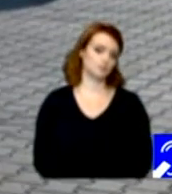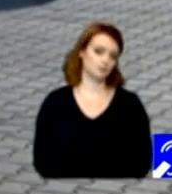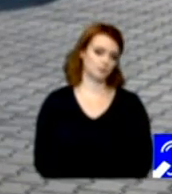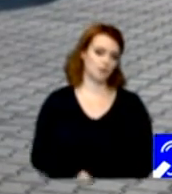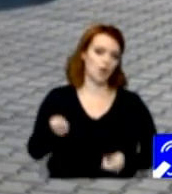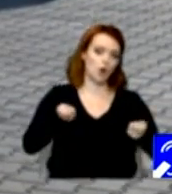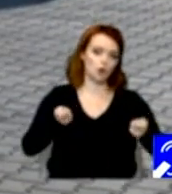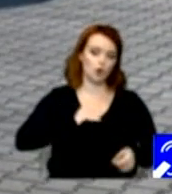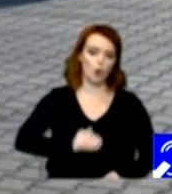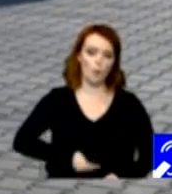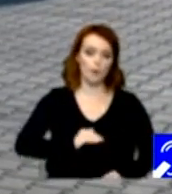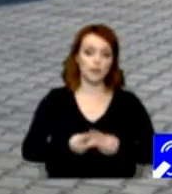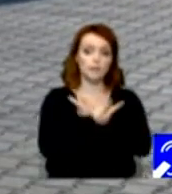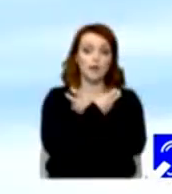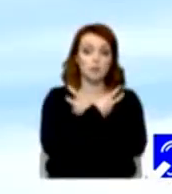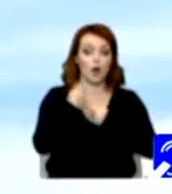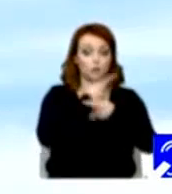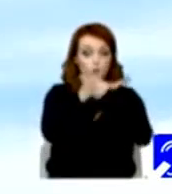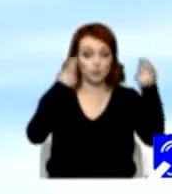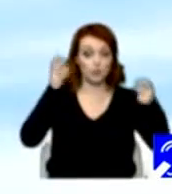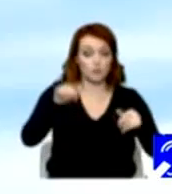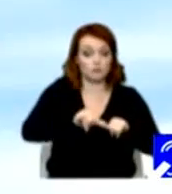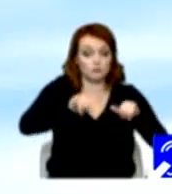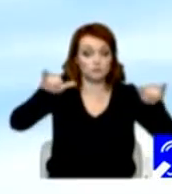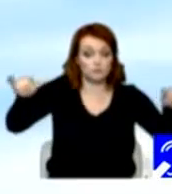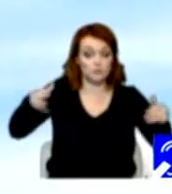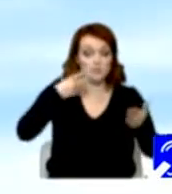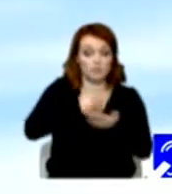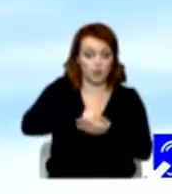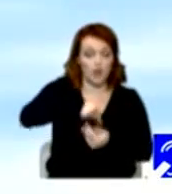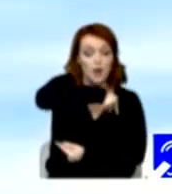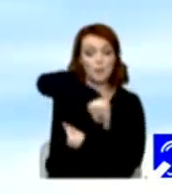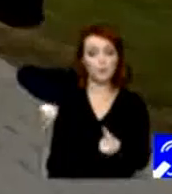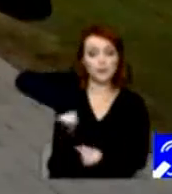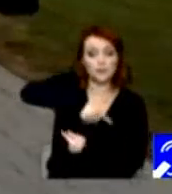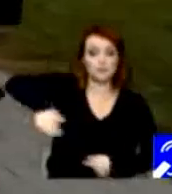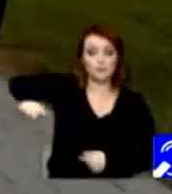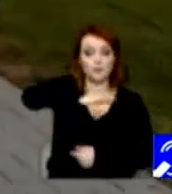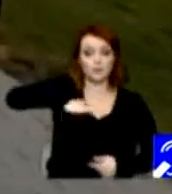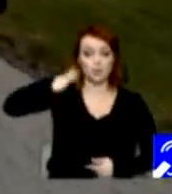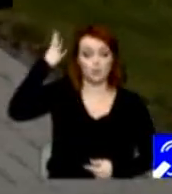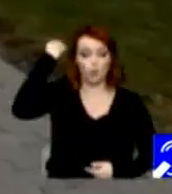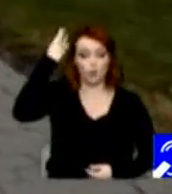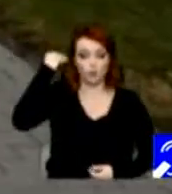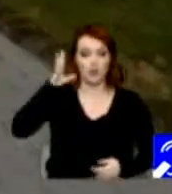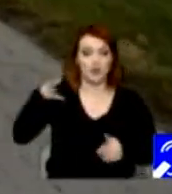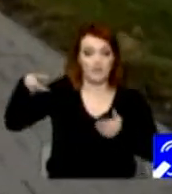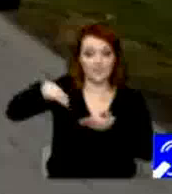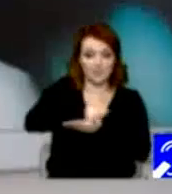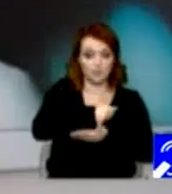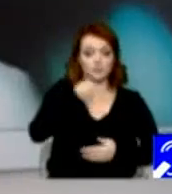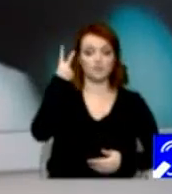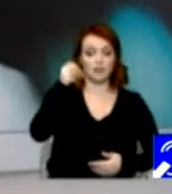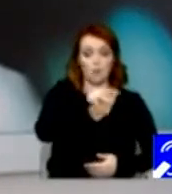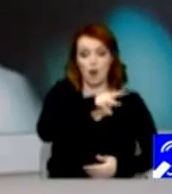conducerea companiei din Austria au anunțat că își va extinde producția pe teritoriul Republicii Moldova și va investi 12 milioane de euro